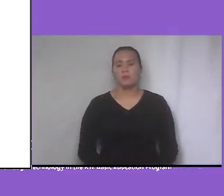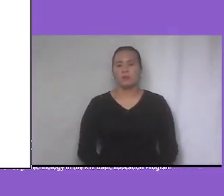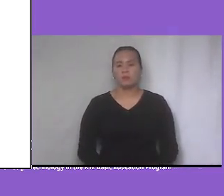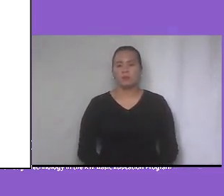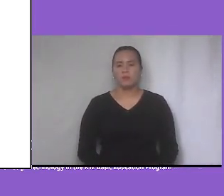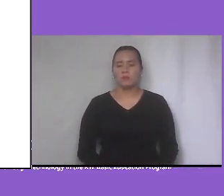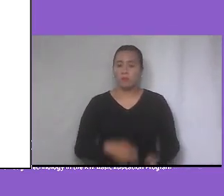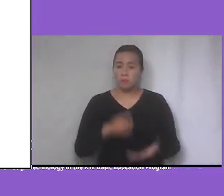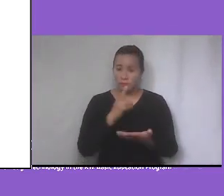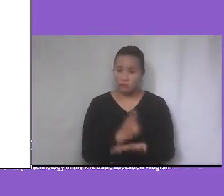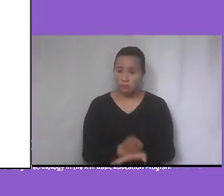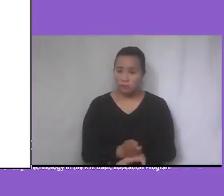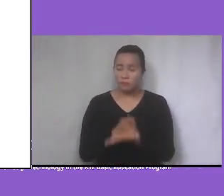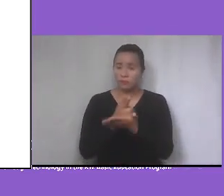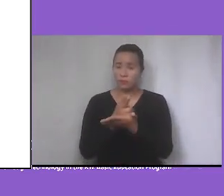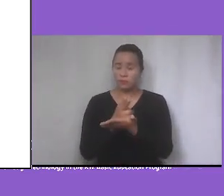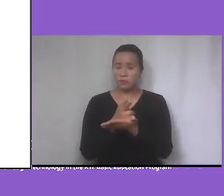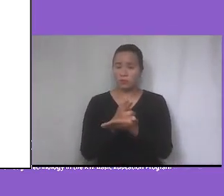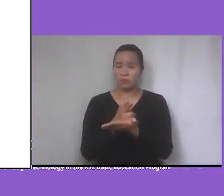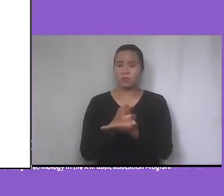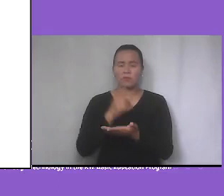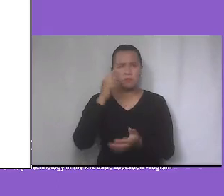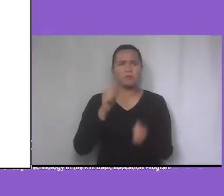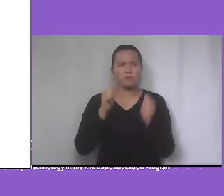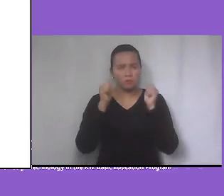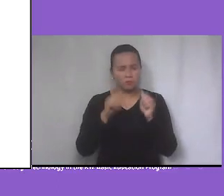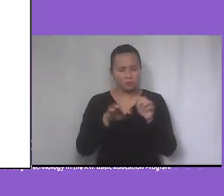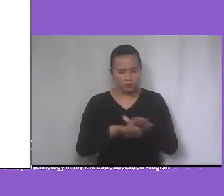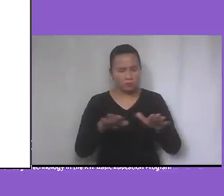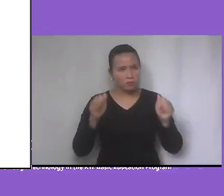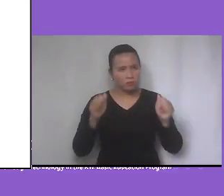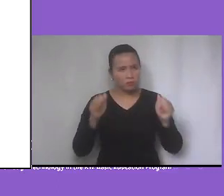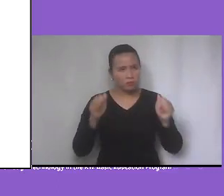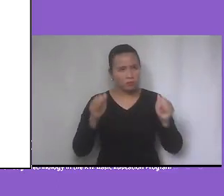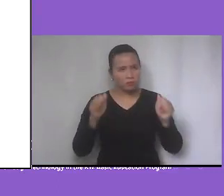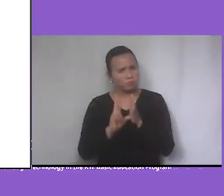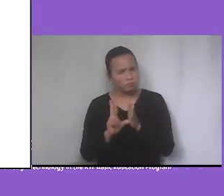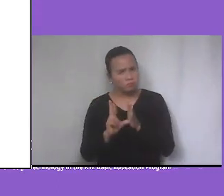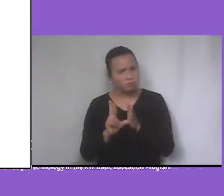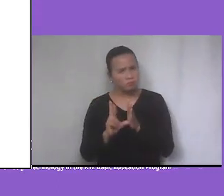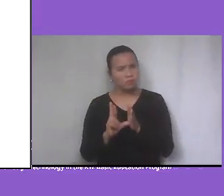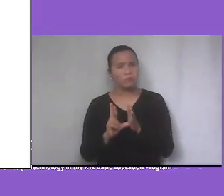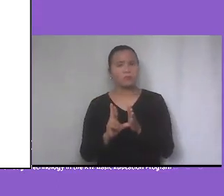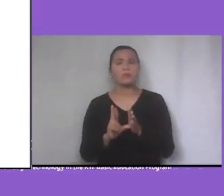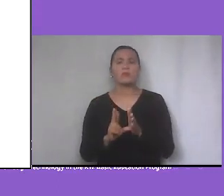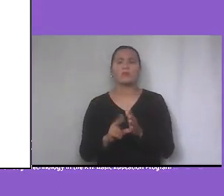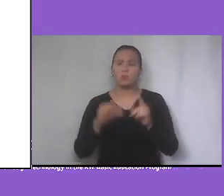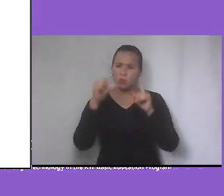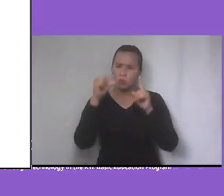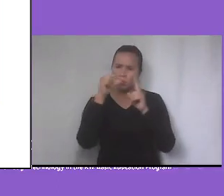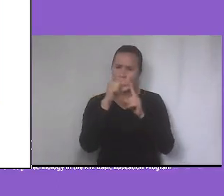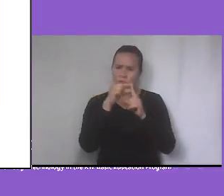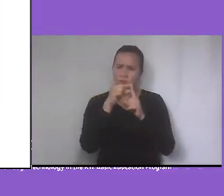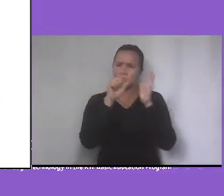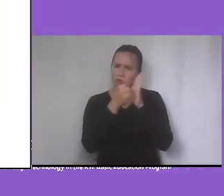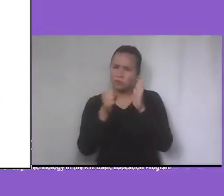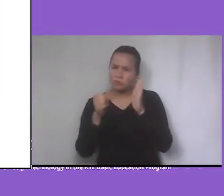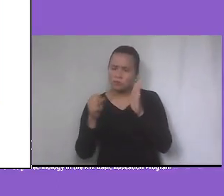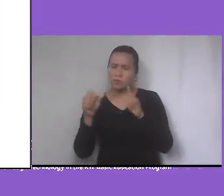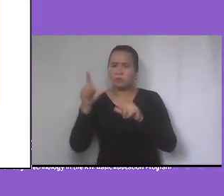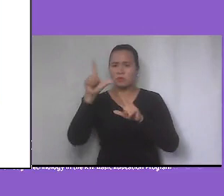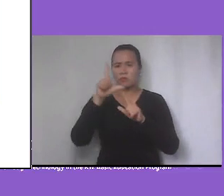Makakatulong yan para mabalikan ng bata ang mga tunog, pangalan o titik o keyword na pwede nilang